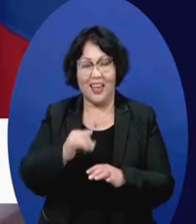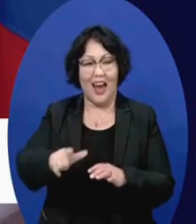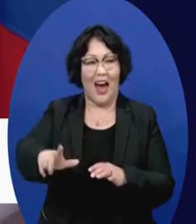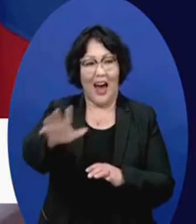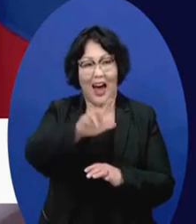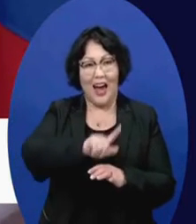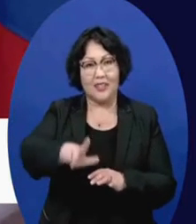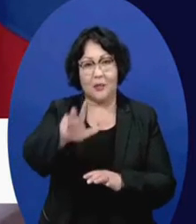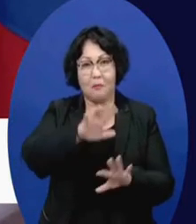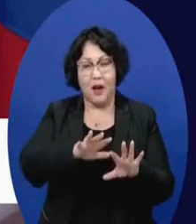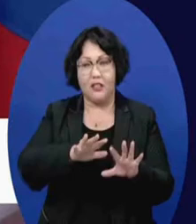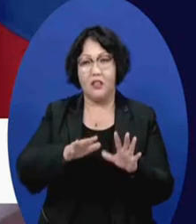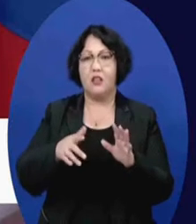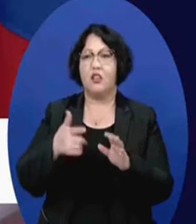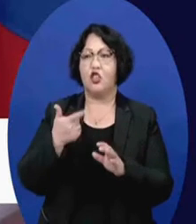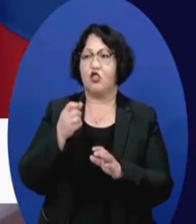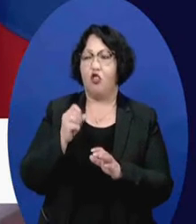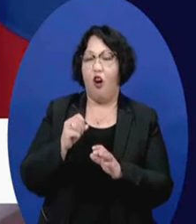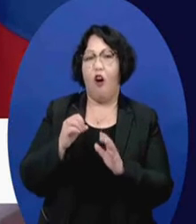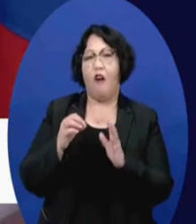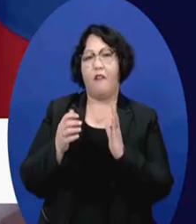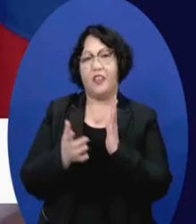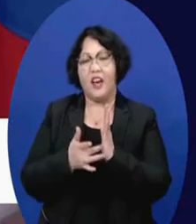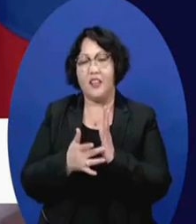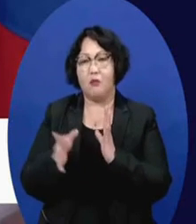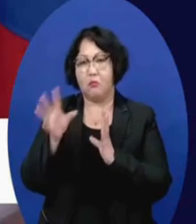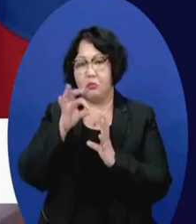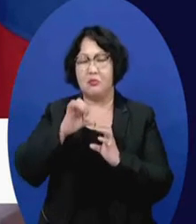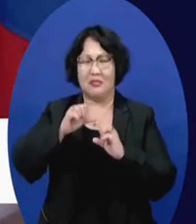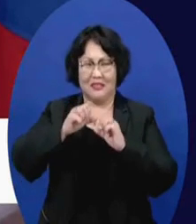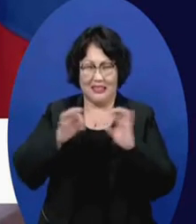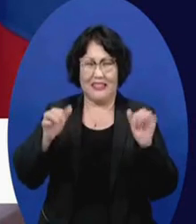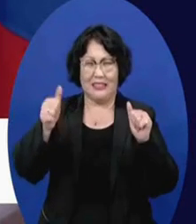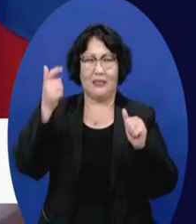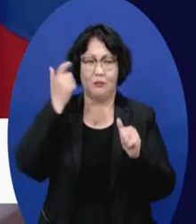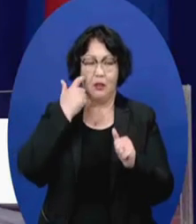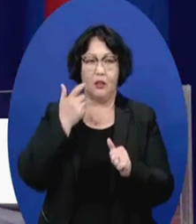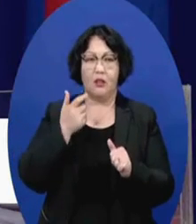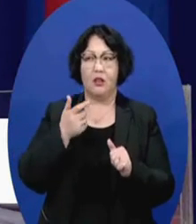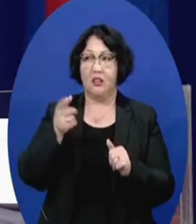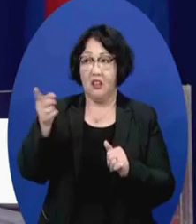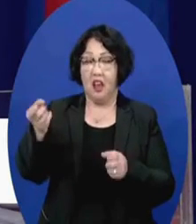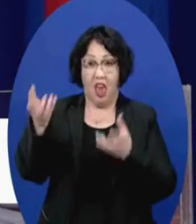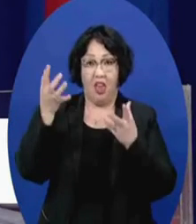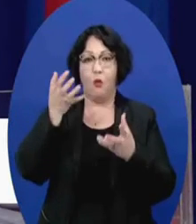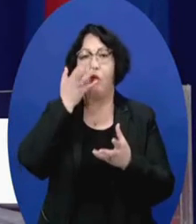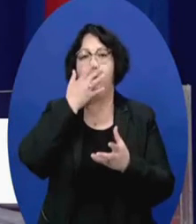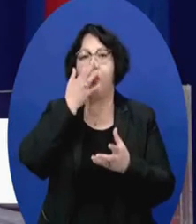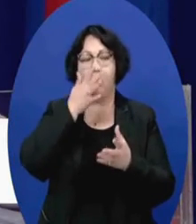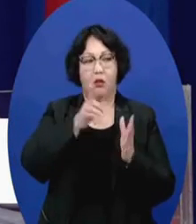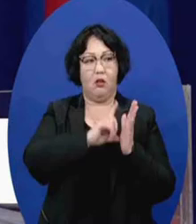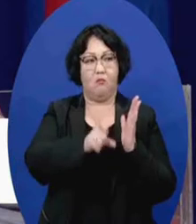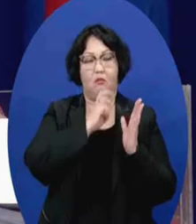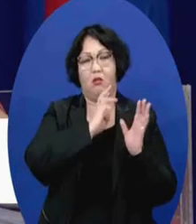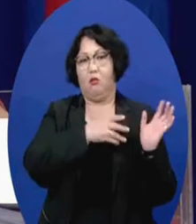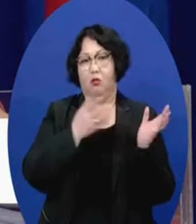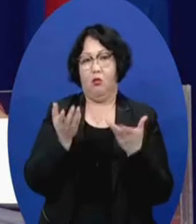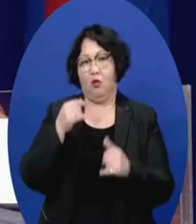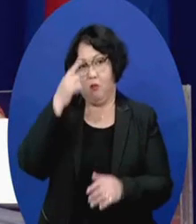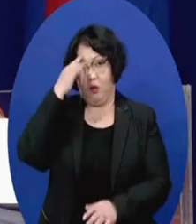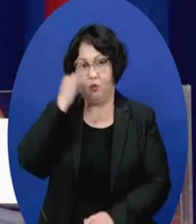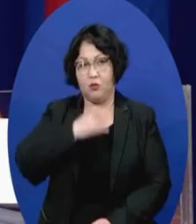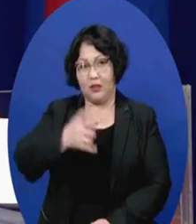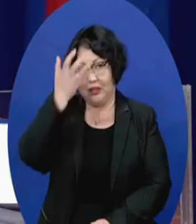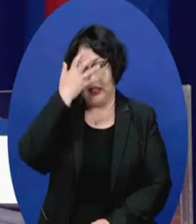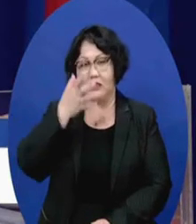байсан. Геологийн хүндрэл гэдэг нь худал яриа юм а гэсэн юм мэдүүлгийг өгсөн баг. А тэгээ Монгол Сэнсийн газрын хувьд бол ерөнхийдөө